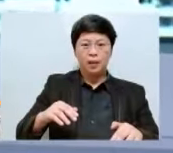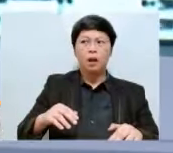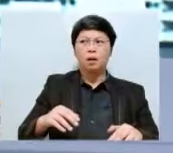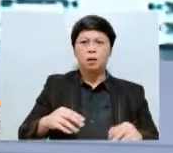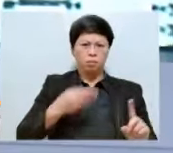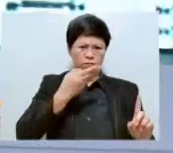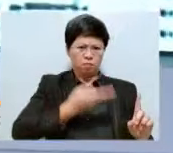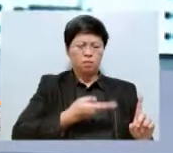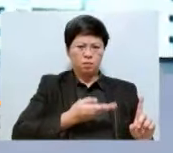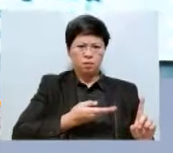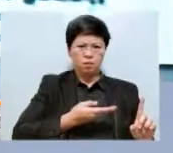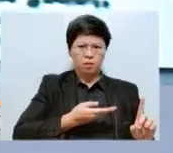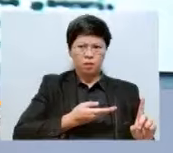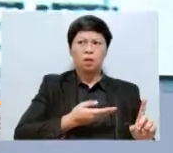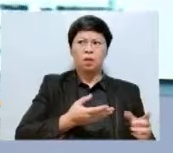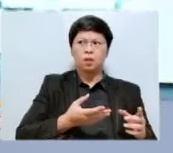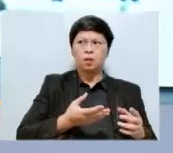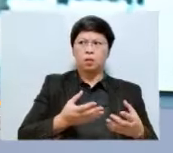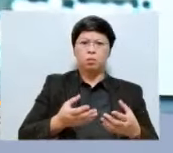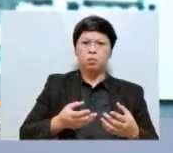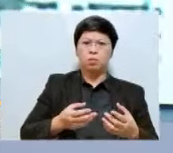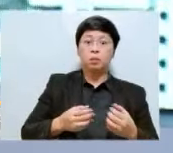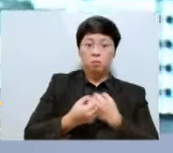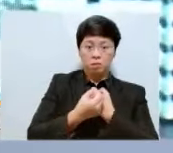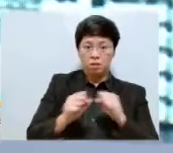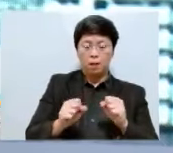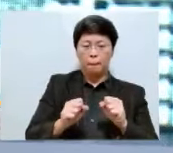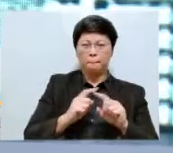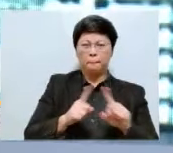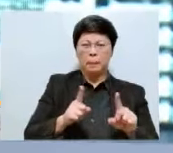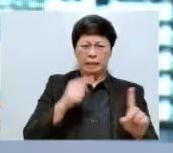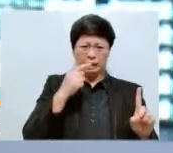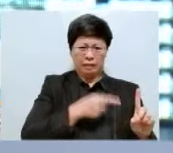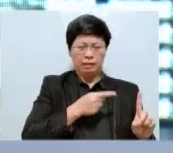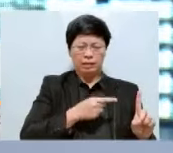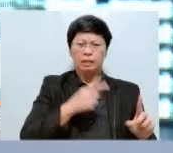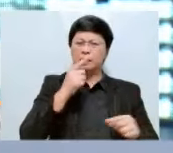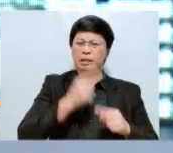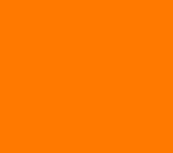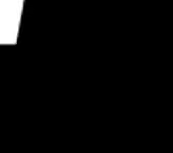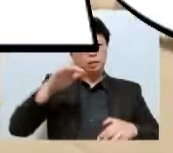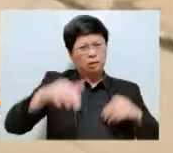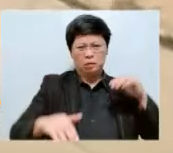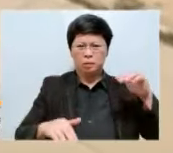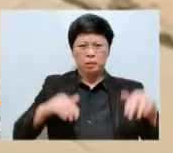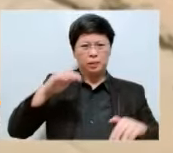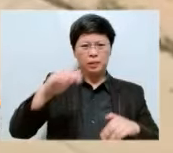rin pala marunong. Kung paanong nasagip ang driver, alamin sa report na ito.